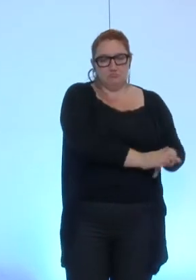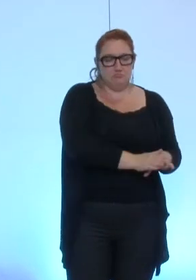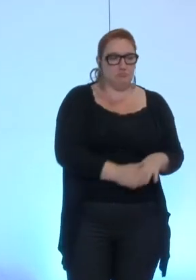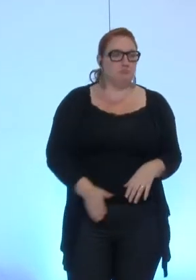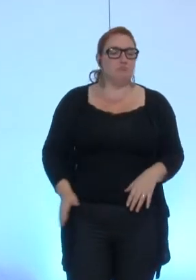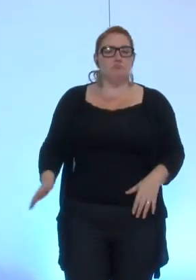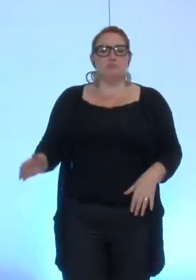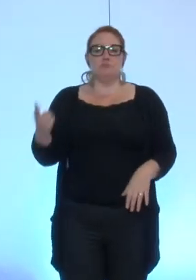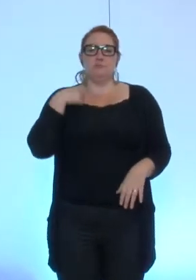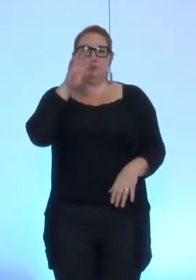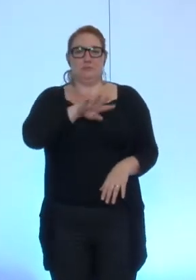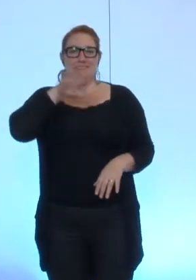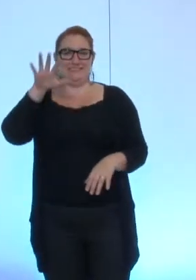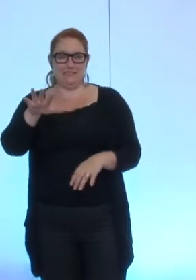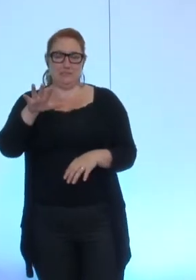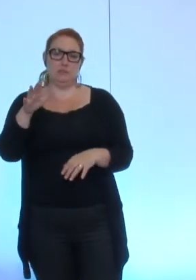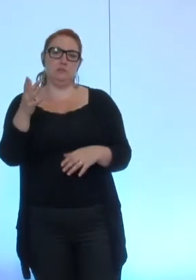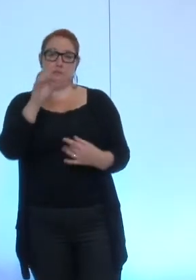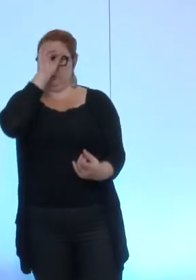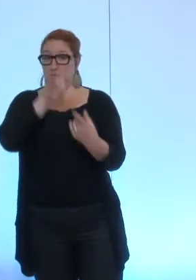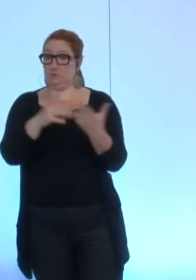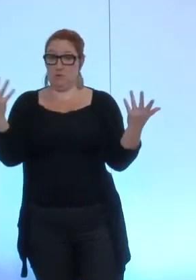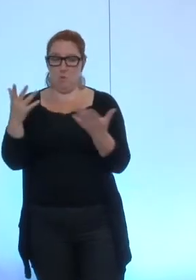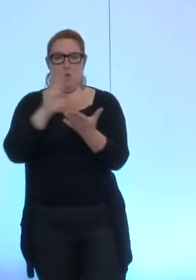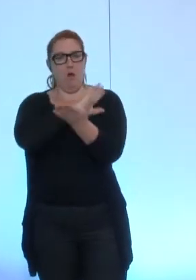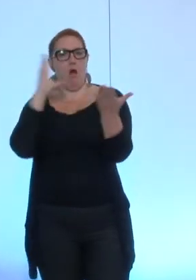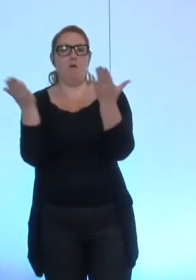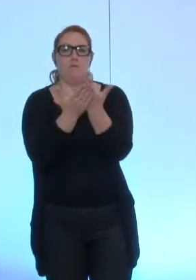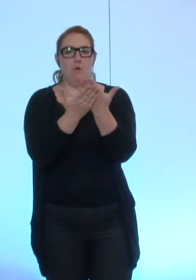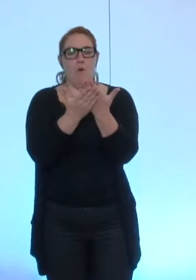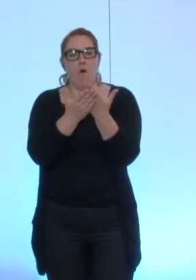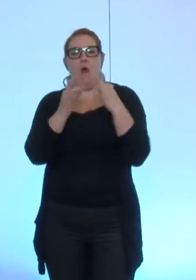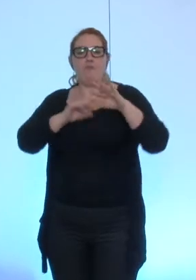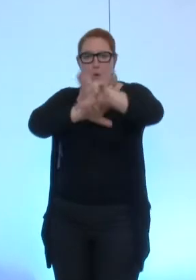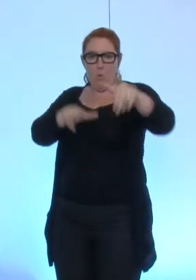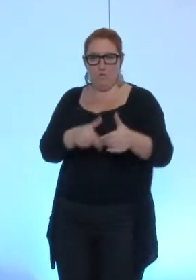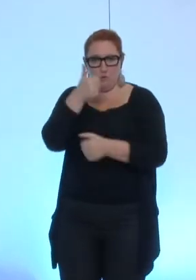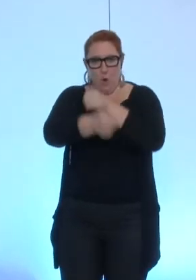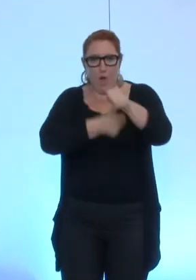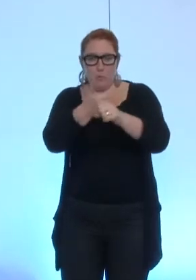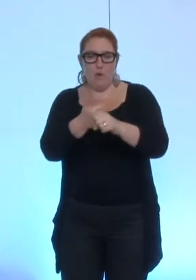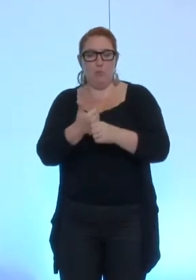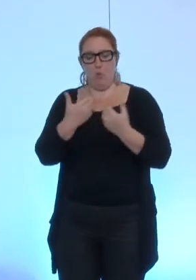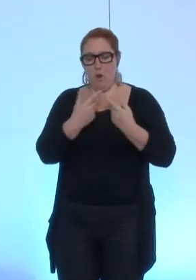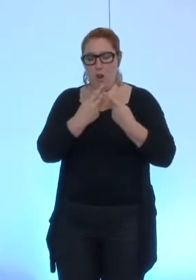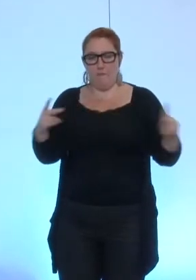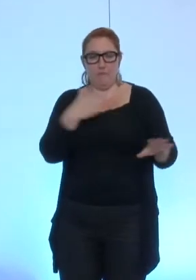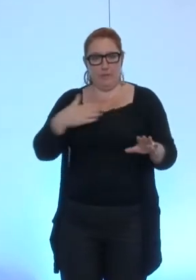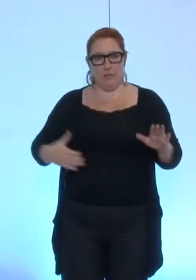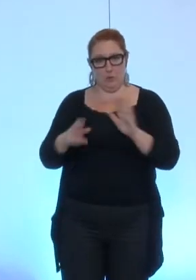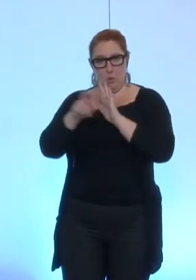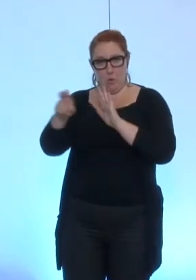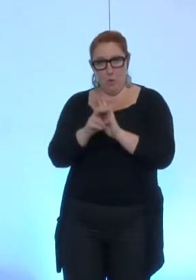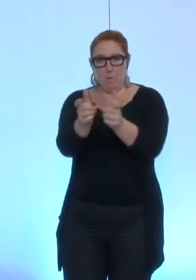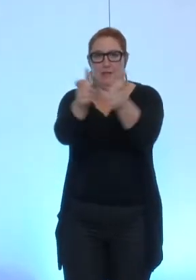délibération numéro 45 il s'agit de l'avenant à la convention annuelle entre la ville de Grenoble et le centre de développement chorégraphique